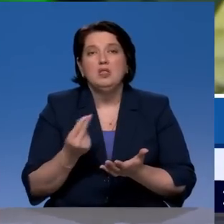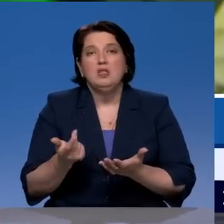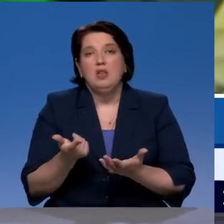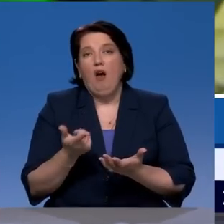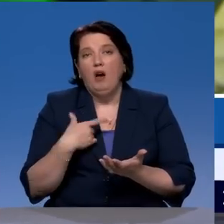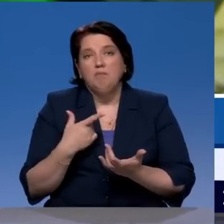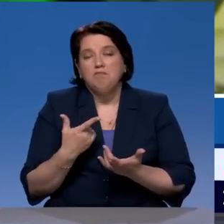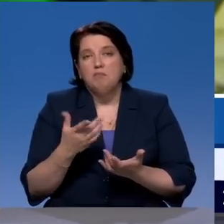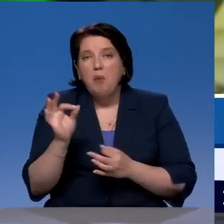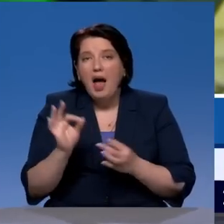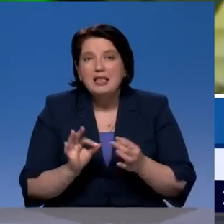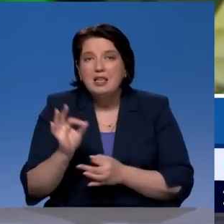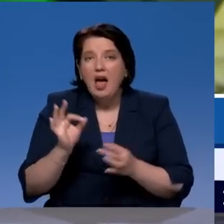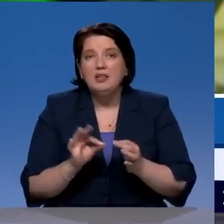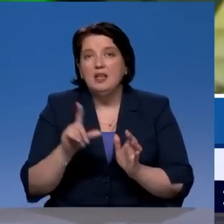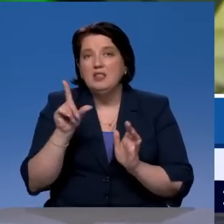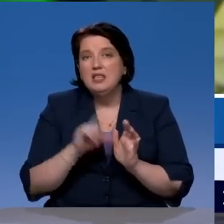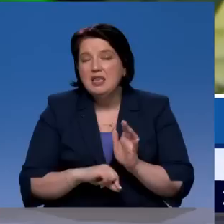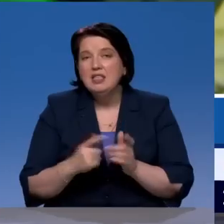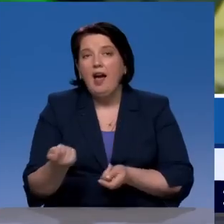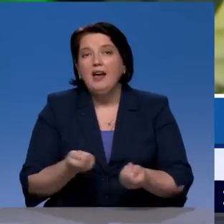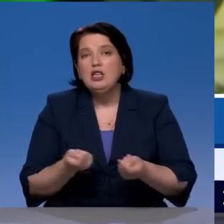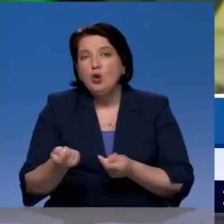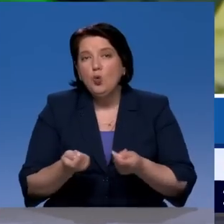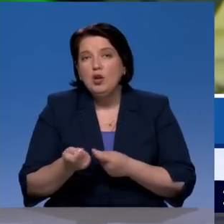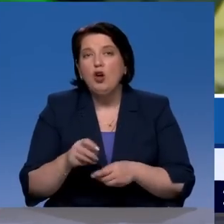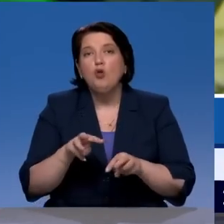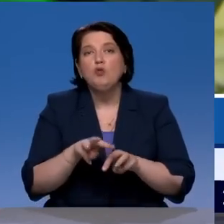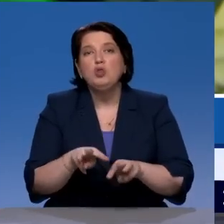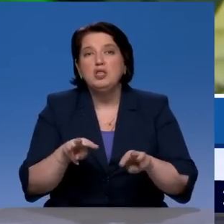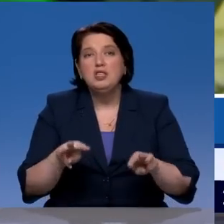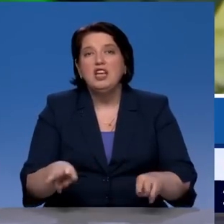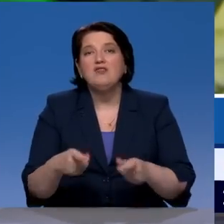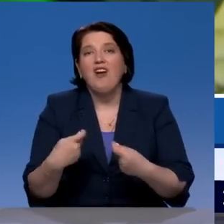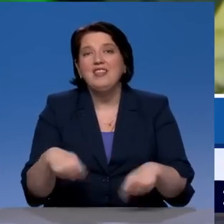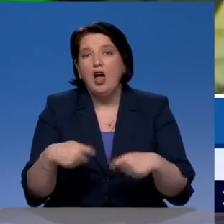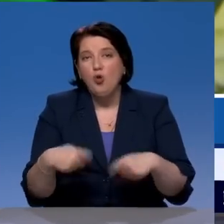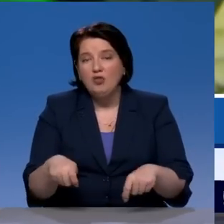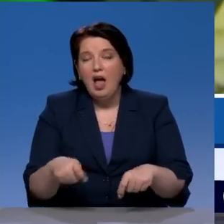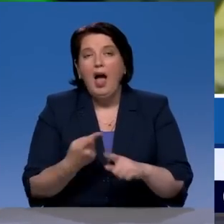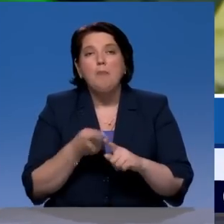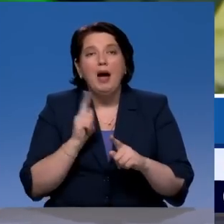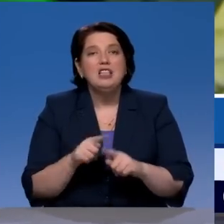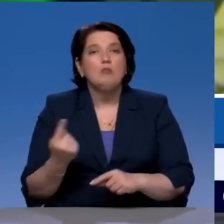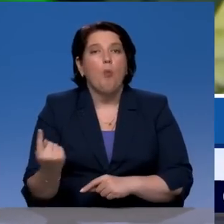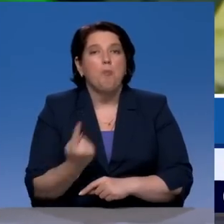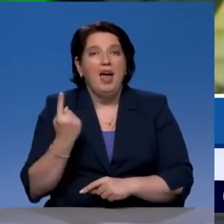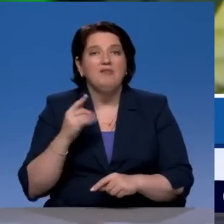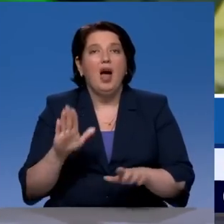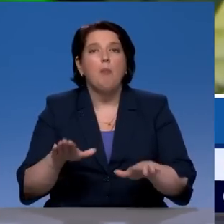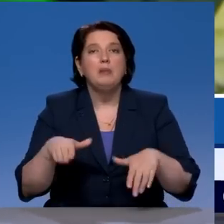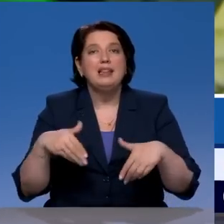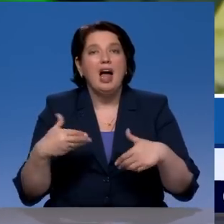уже какие-то торговые взаимоотношения, но никак не медицину. Поэтому и первое предложение, на котором давно настаиваем, это